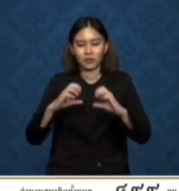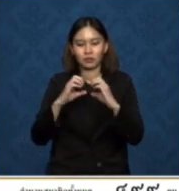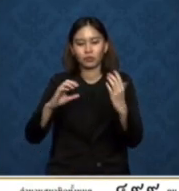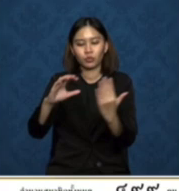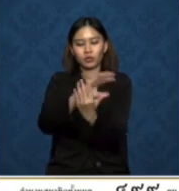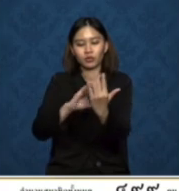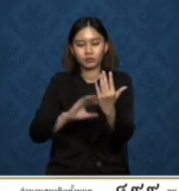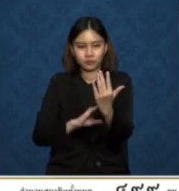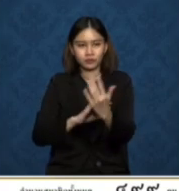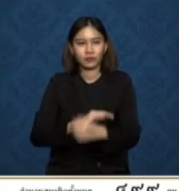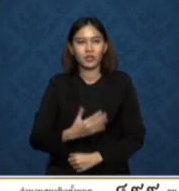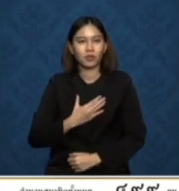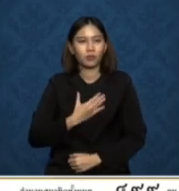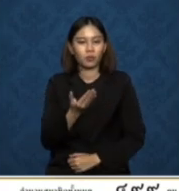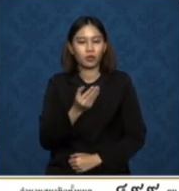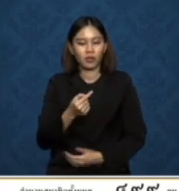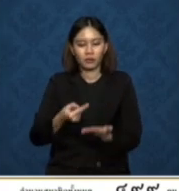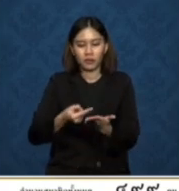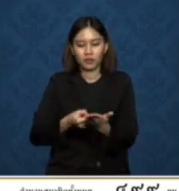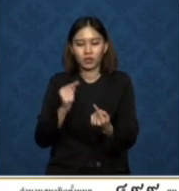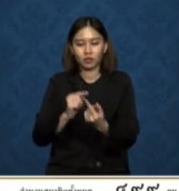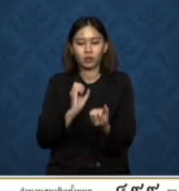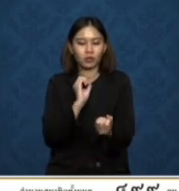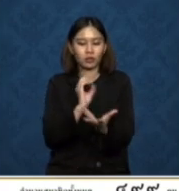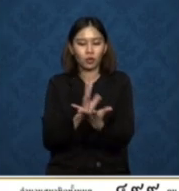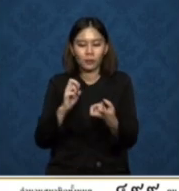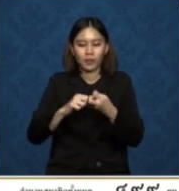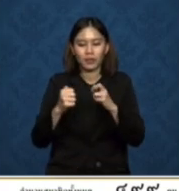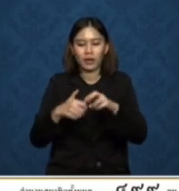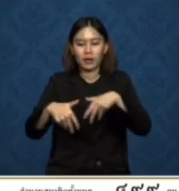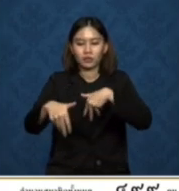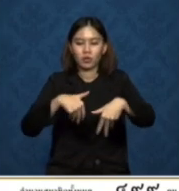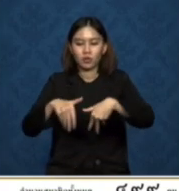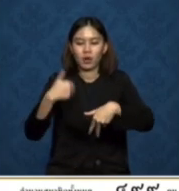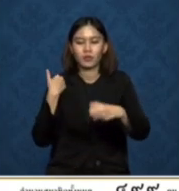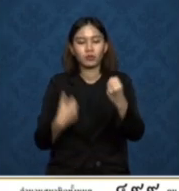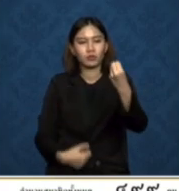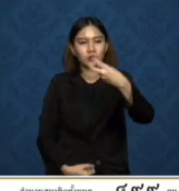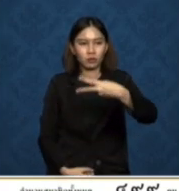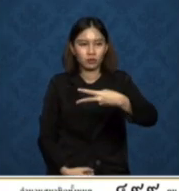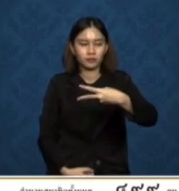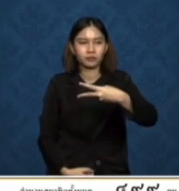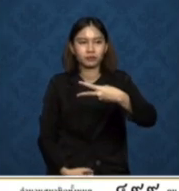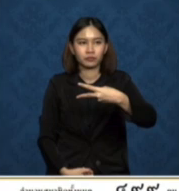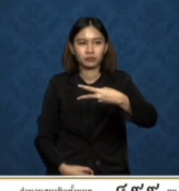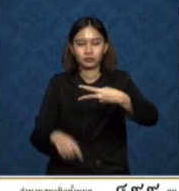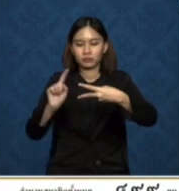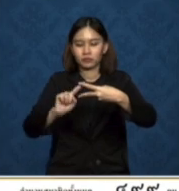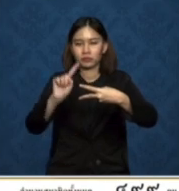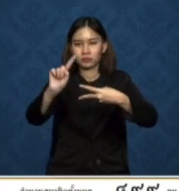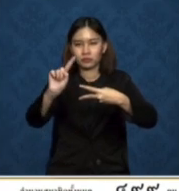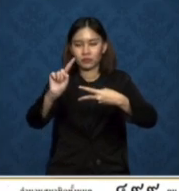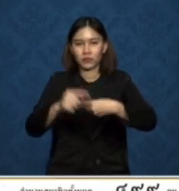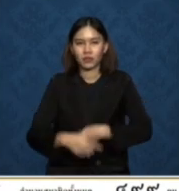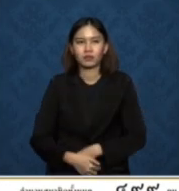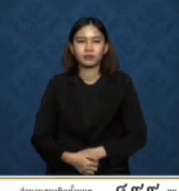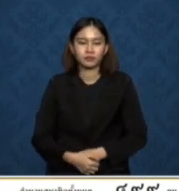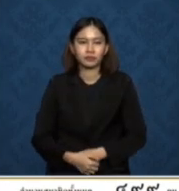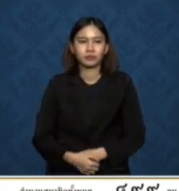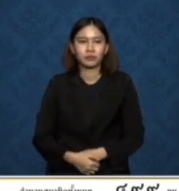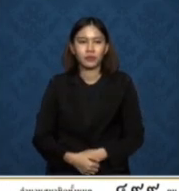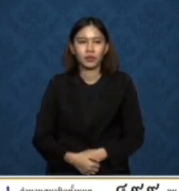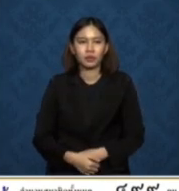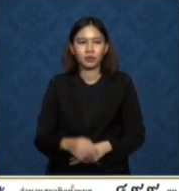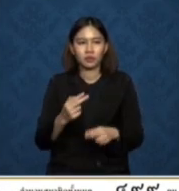ูมิจัยไทยกัผมขออนิญาิปรษาให้รือเรคเดอดรอนของพี่น้ประชาชน ในสองปเดนดงต่อไปนี้ครับเรื่องที่หนึ่ได้รบแ้งจากท่าน